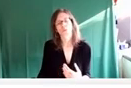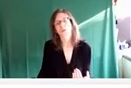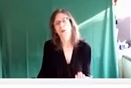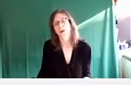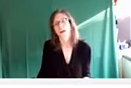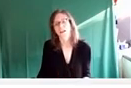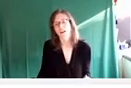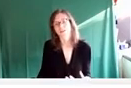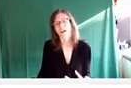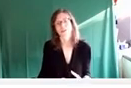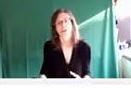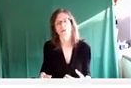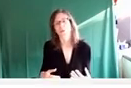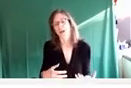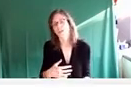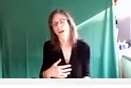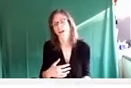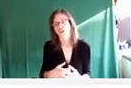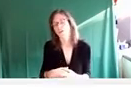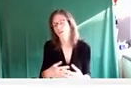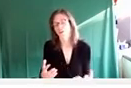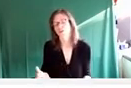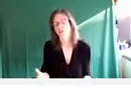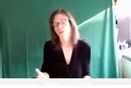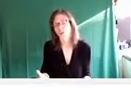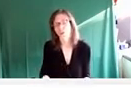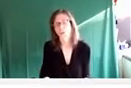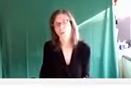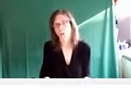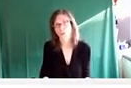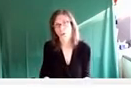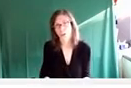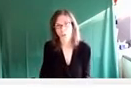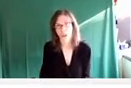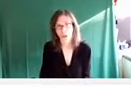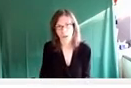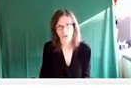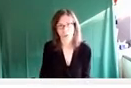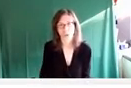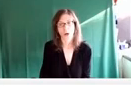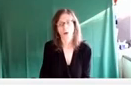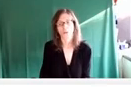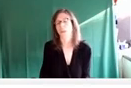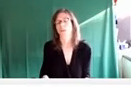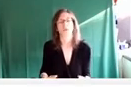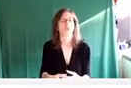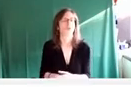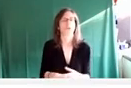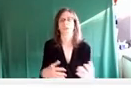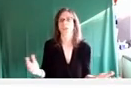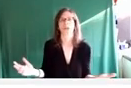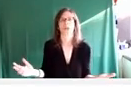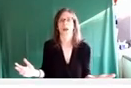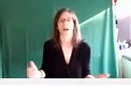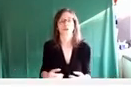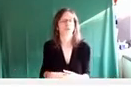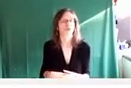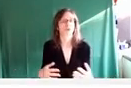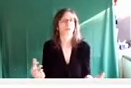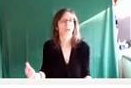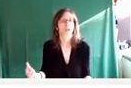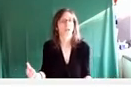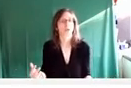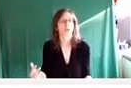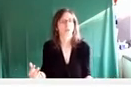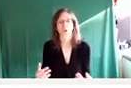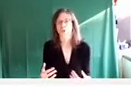c'est une interface de partage. C'était surtout développé pour les gens qui faisaient de la programmation au départ, mais maintenant, c'est utilisé à toutes sortes